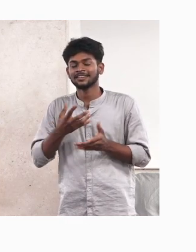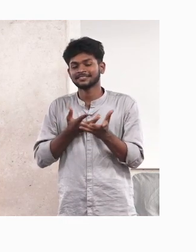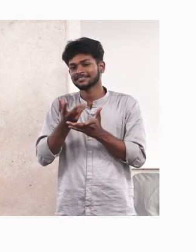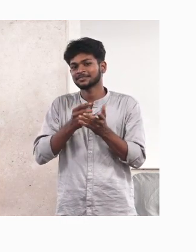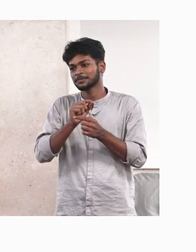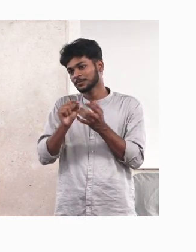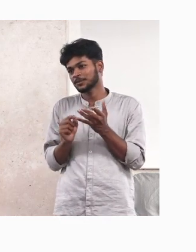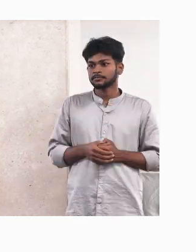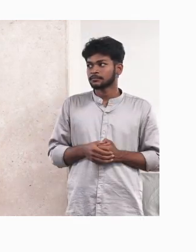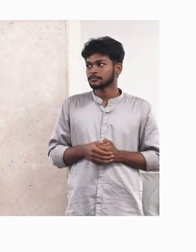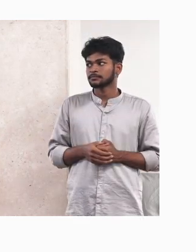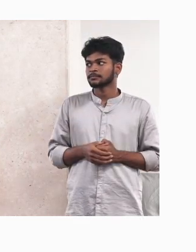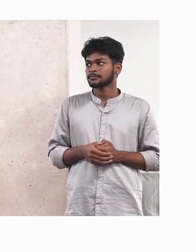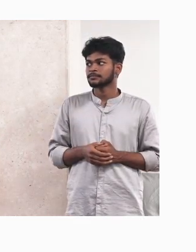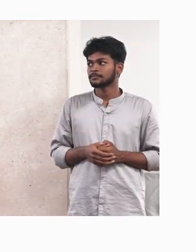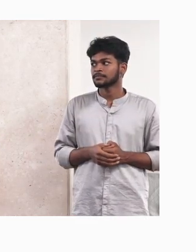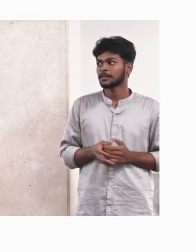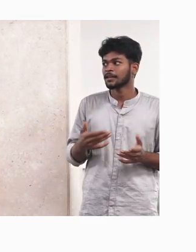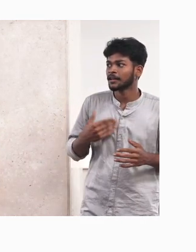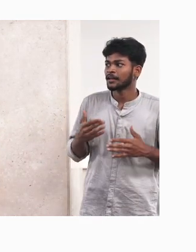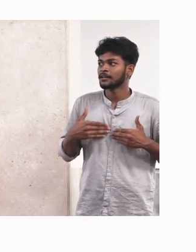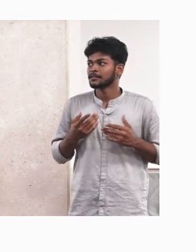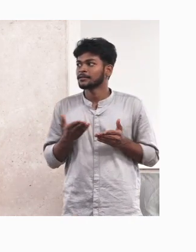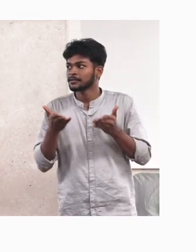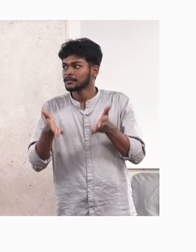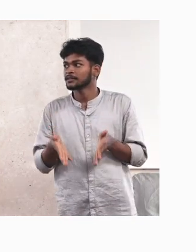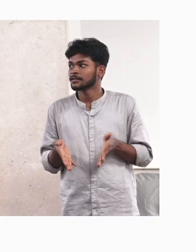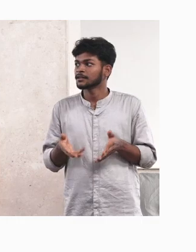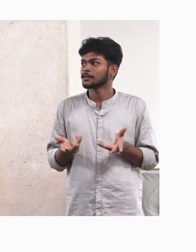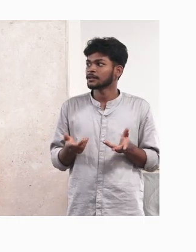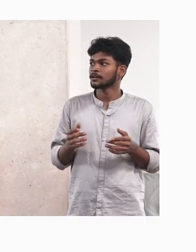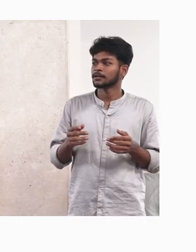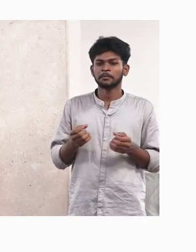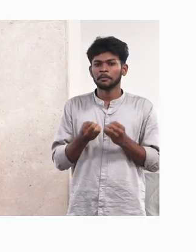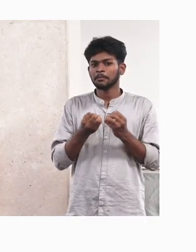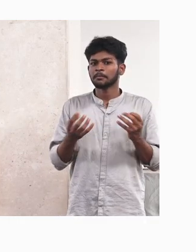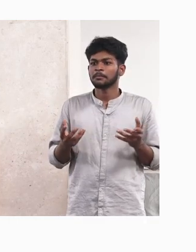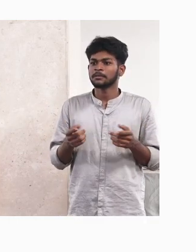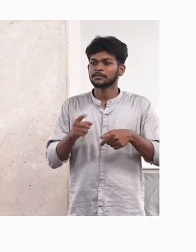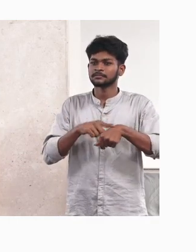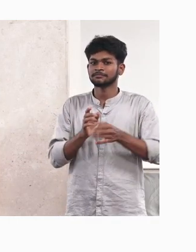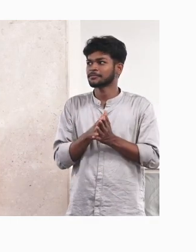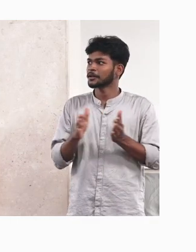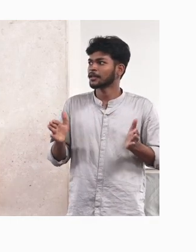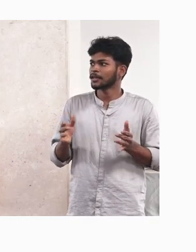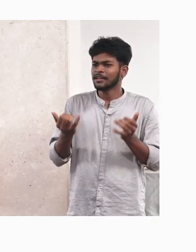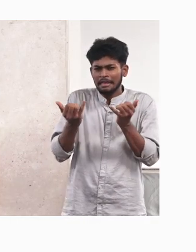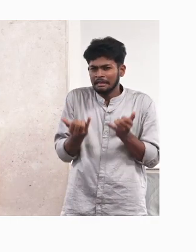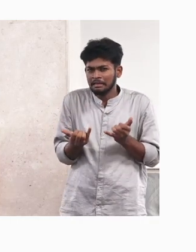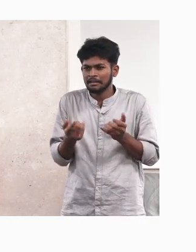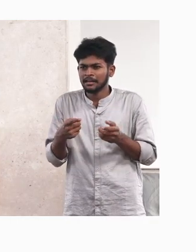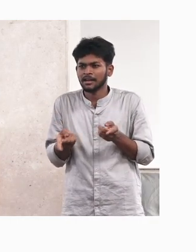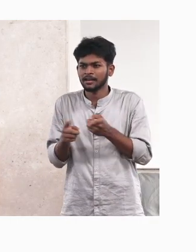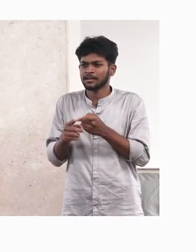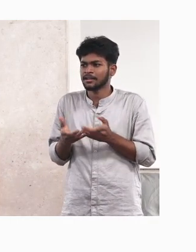highlight. கிளைண்ட்ஸ் கூட இல்லாட்டி மொத்தம் கூட பண்ணும்போது யூஸ்வலா ரொம்ப டைம் கொடுக்கும். ஆனா இப்போ இங்க